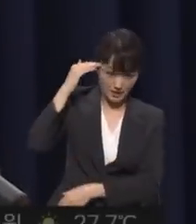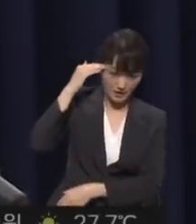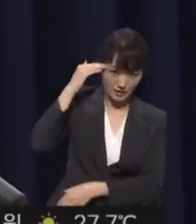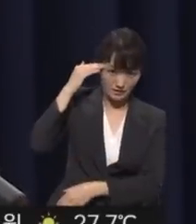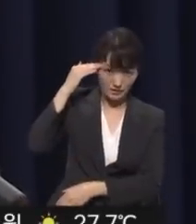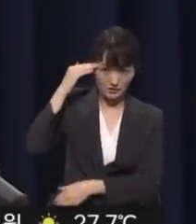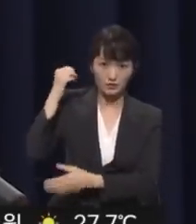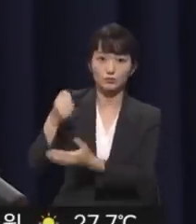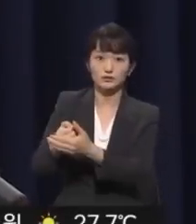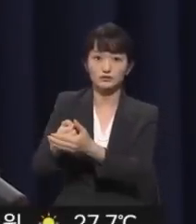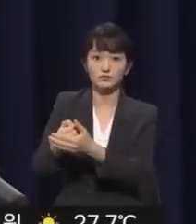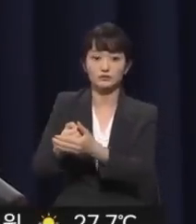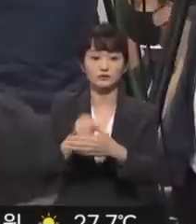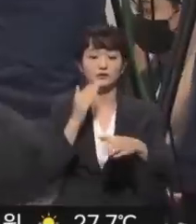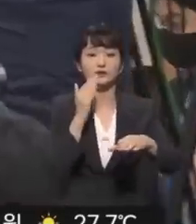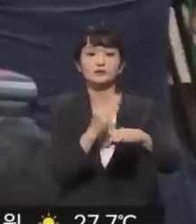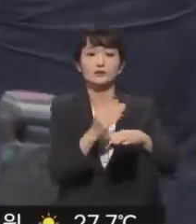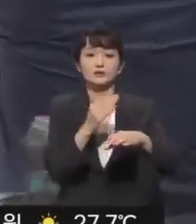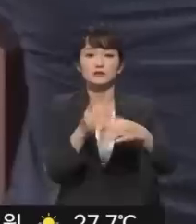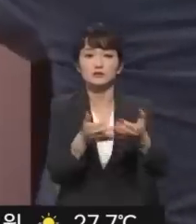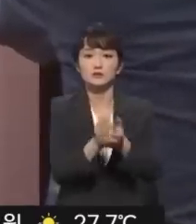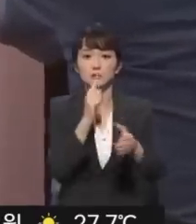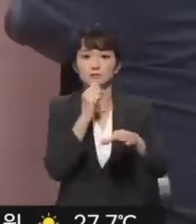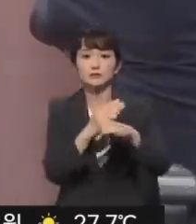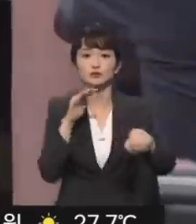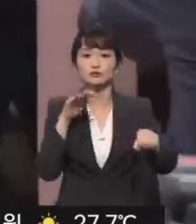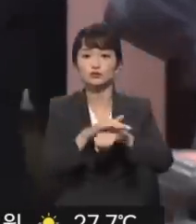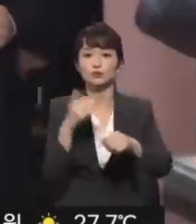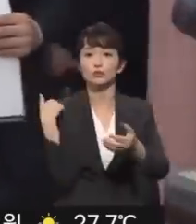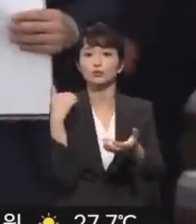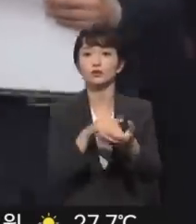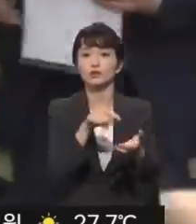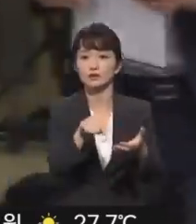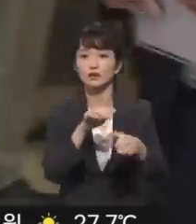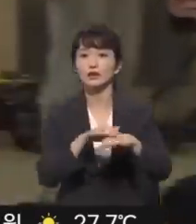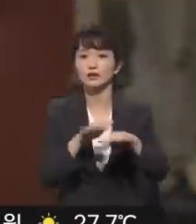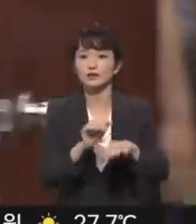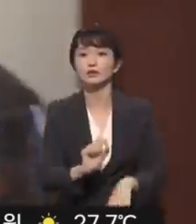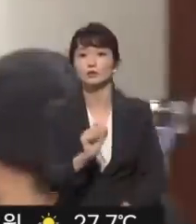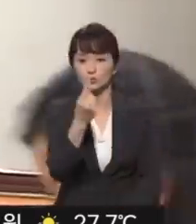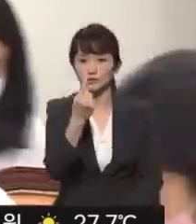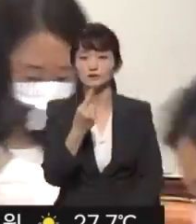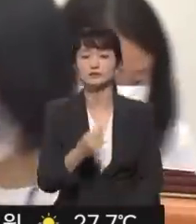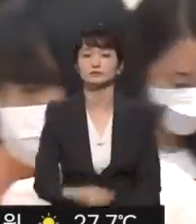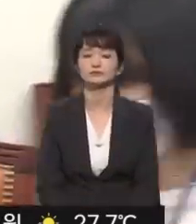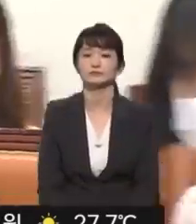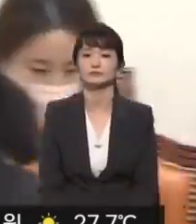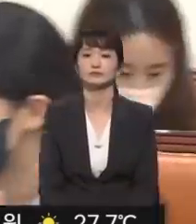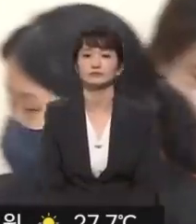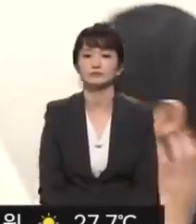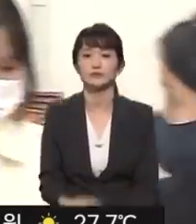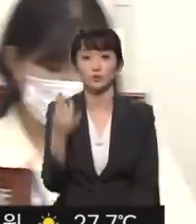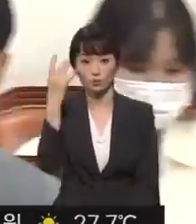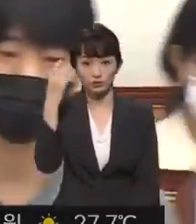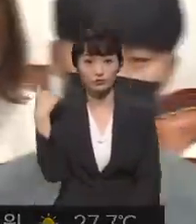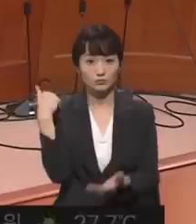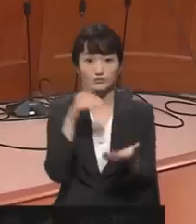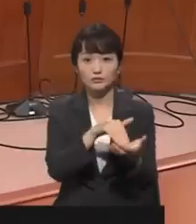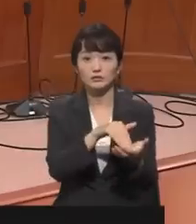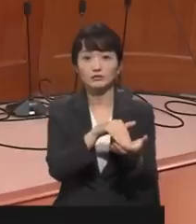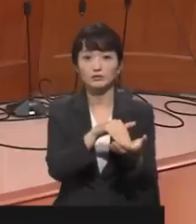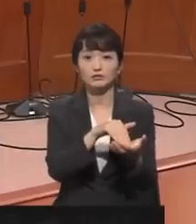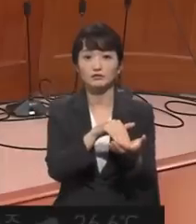이에 해당하는 다시 정당 민주주의를 원당 폭과 는 것이 그 해결의 시발점 아니겠습니까 그렇다면 원래대로 돌아간다